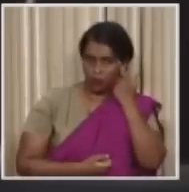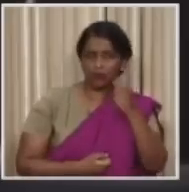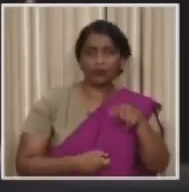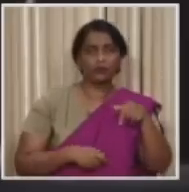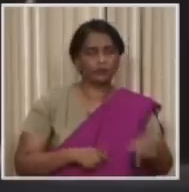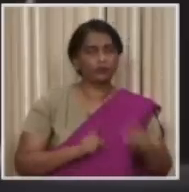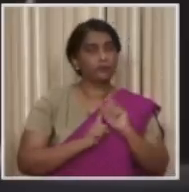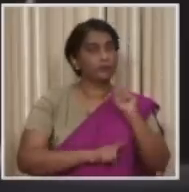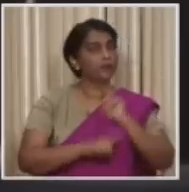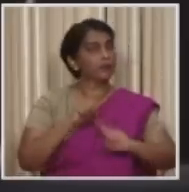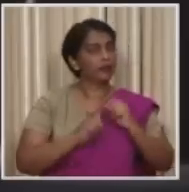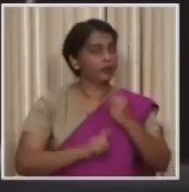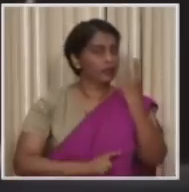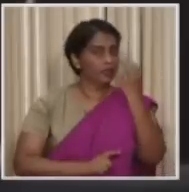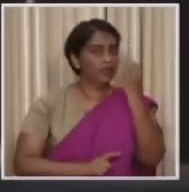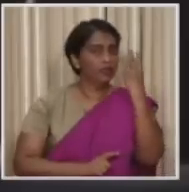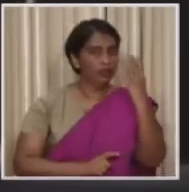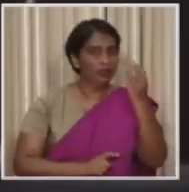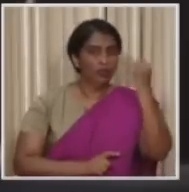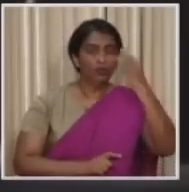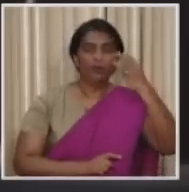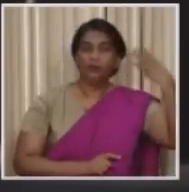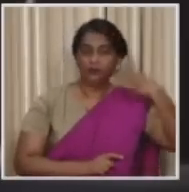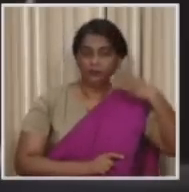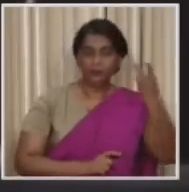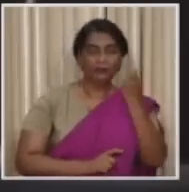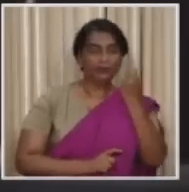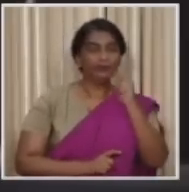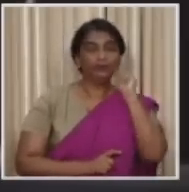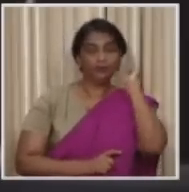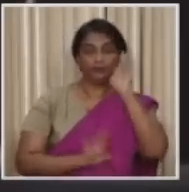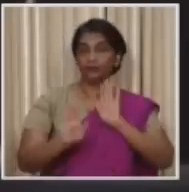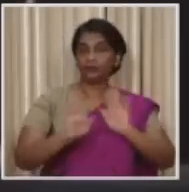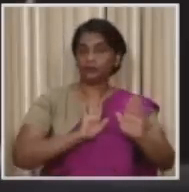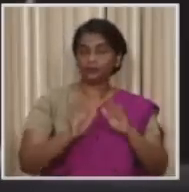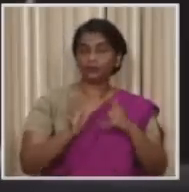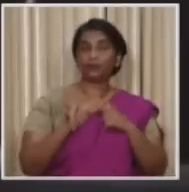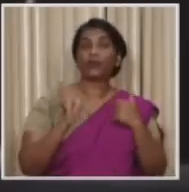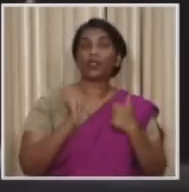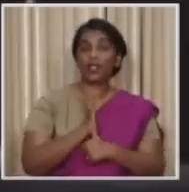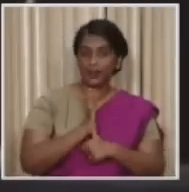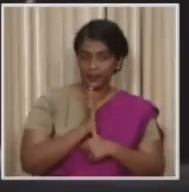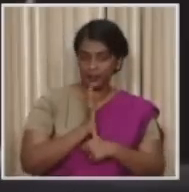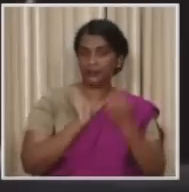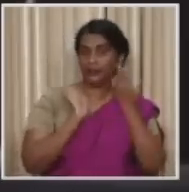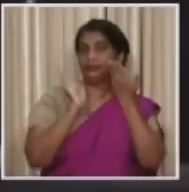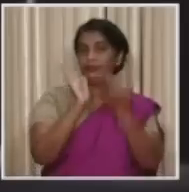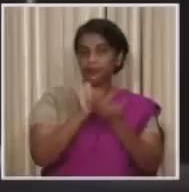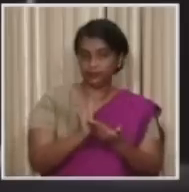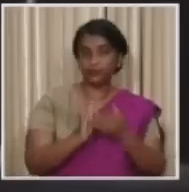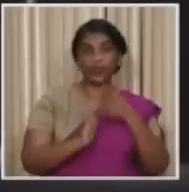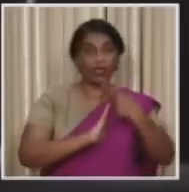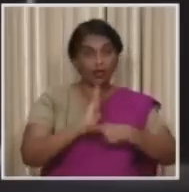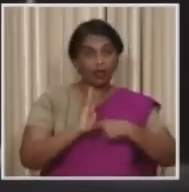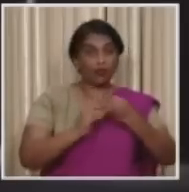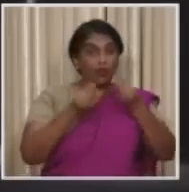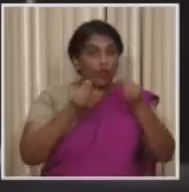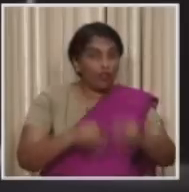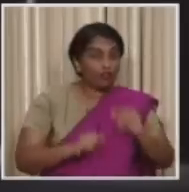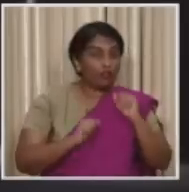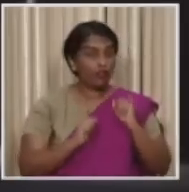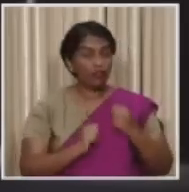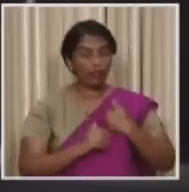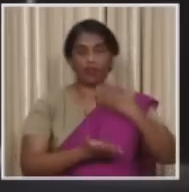ගරු සභාව විසින් 2003 අංක 3 දරන මූල්‍ය කළමනාකරණ වගකීම් 50ක් ඉදිරිපත් කරලා තියෙනවා රට බංකොලොත් වෙන එක